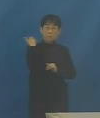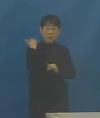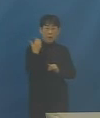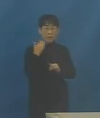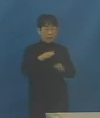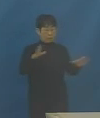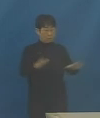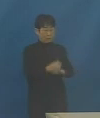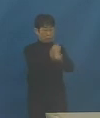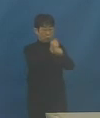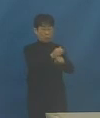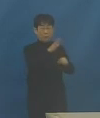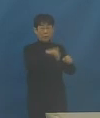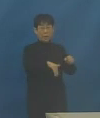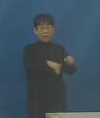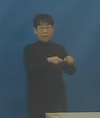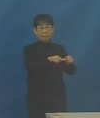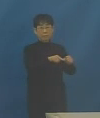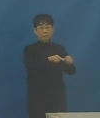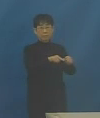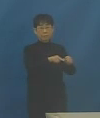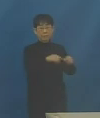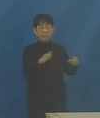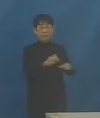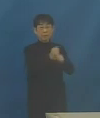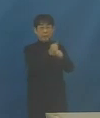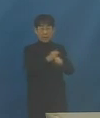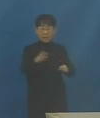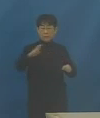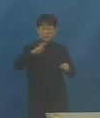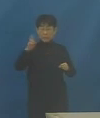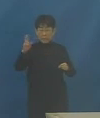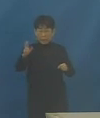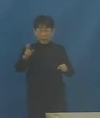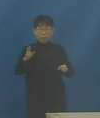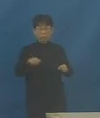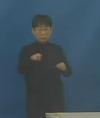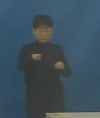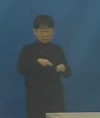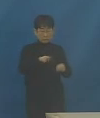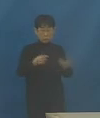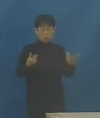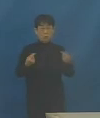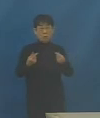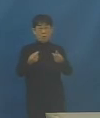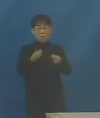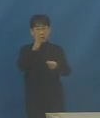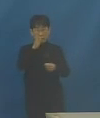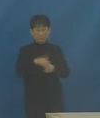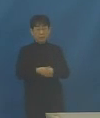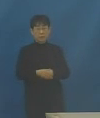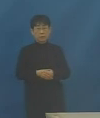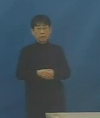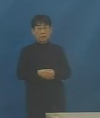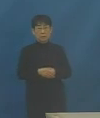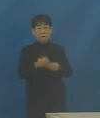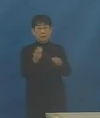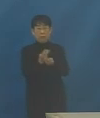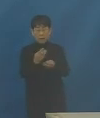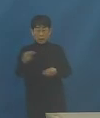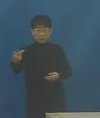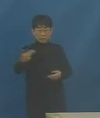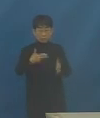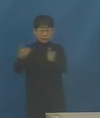させていただいたようにやはりあの事業として経営を維持していただきたい便数を元戻してもらいたいということを